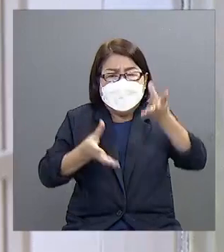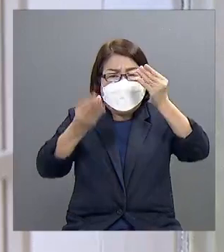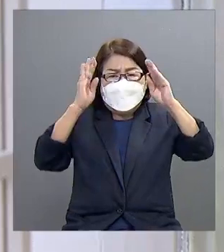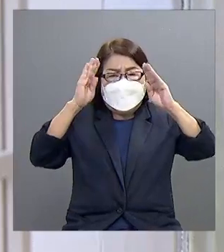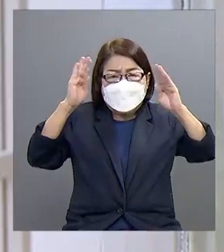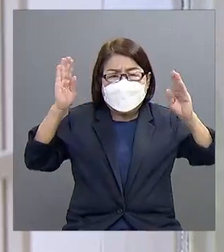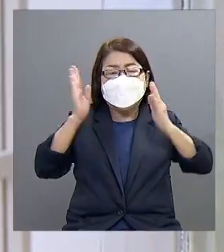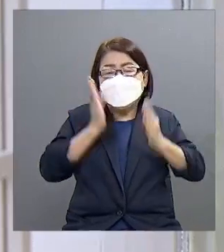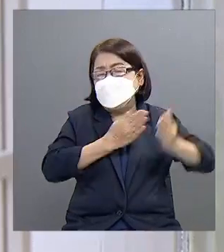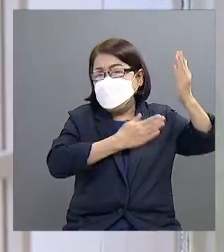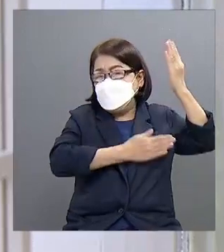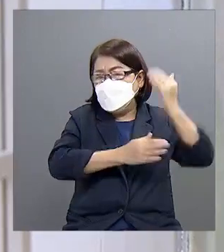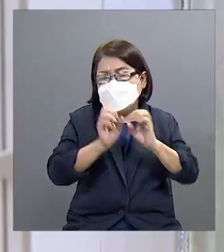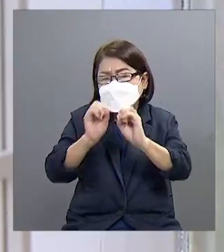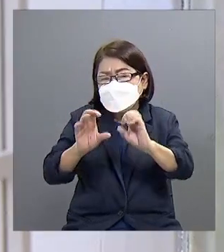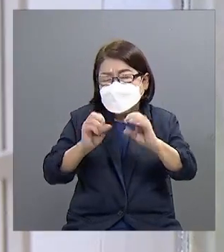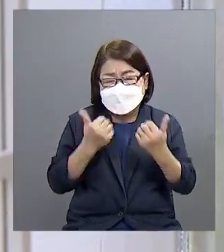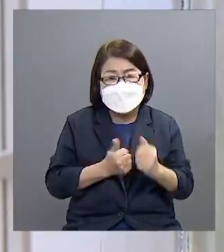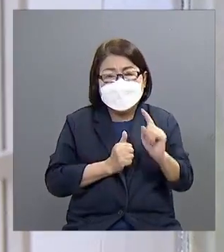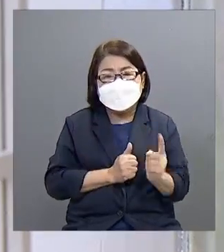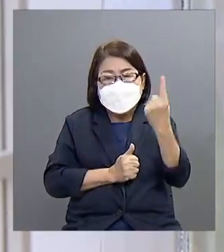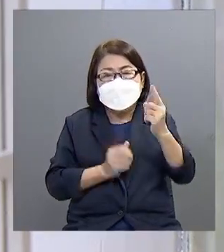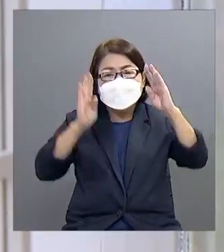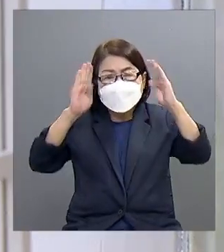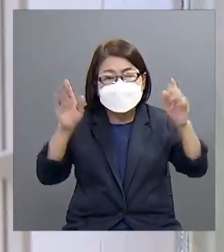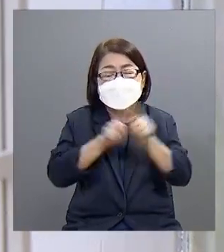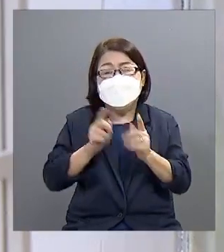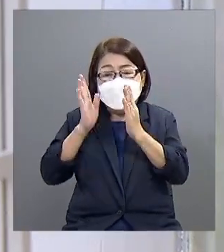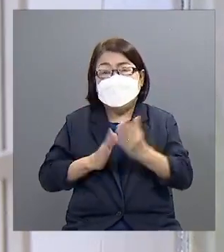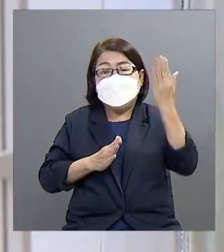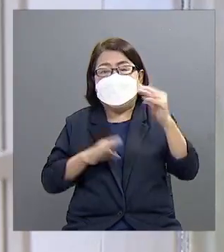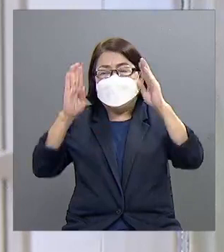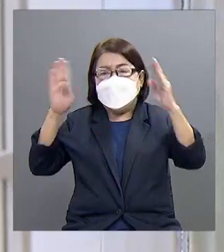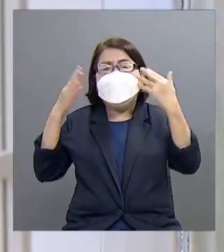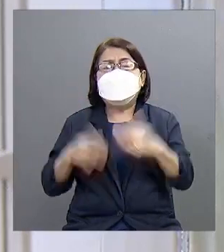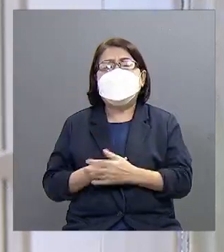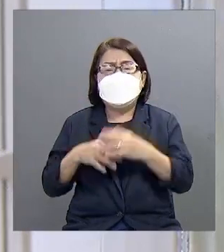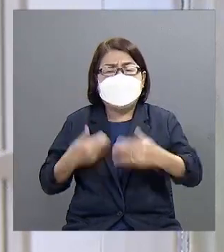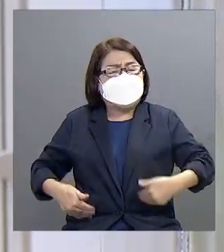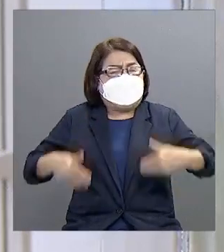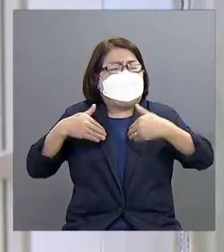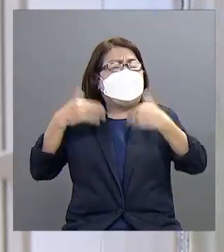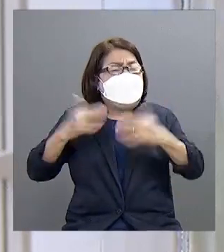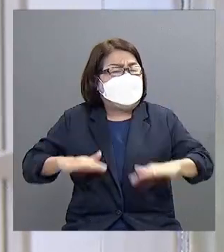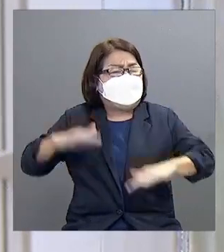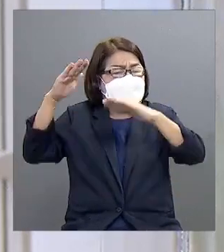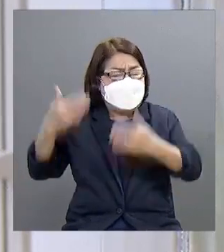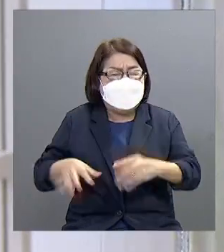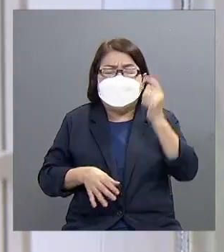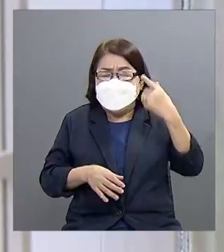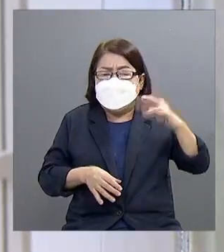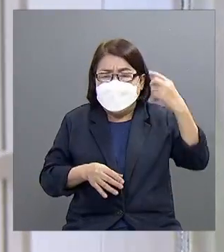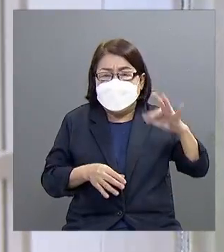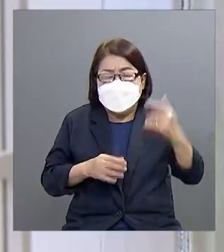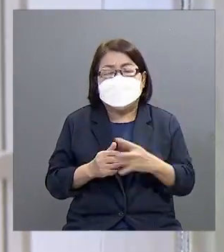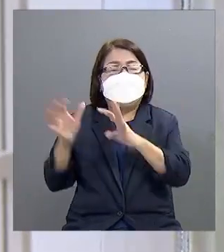นใหม่เนี่ยนะครับบางทีคนรุ่นก่อนมีประสบการณ์ลองผิดลองถูกมาแล้วครับเหลือแค่ว่าแรงพลังของคนรุ่นใหม่เนี่ยนะครับที่จะมาต่อยอดและพัฒนาครับอา